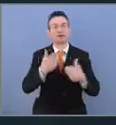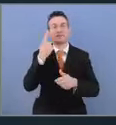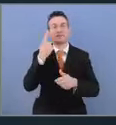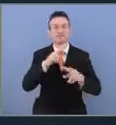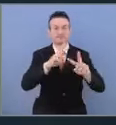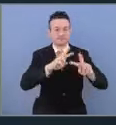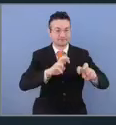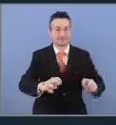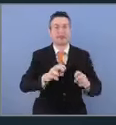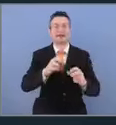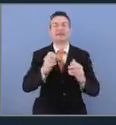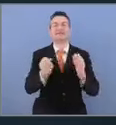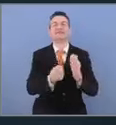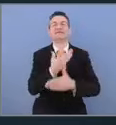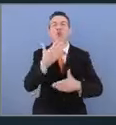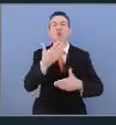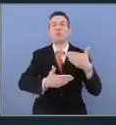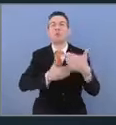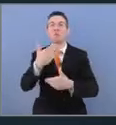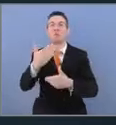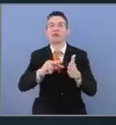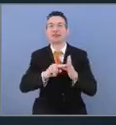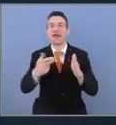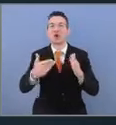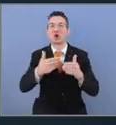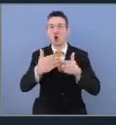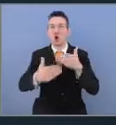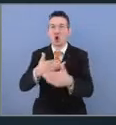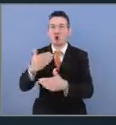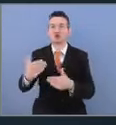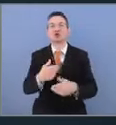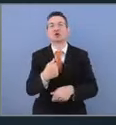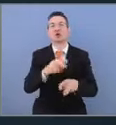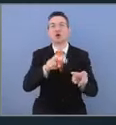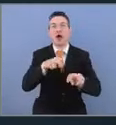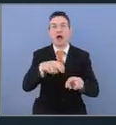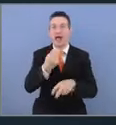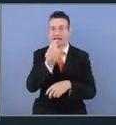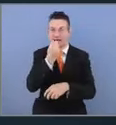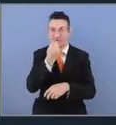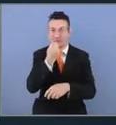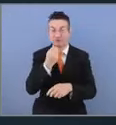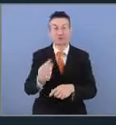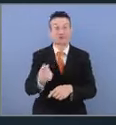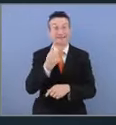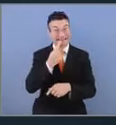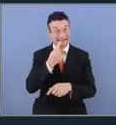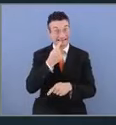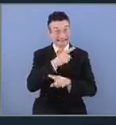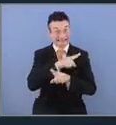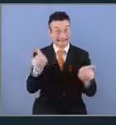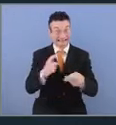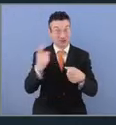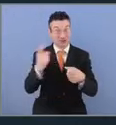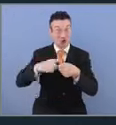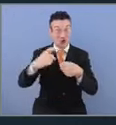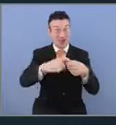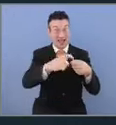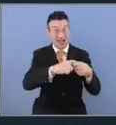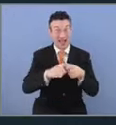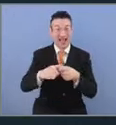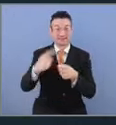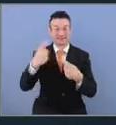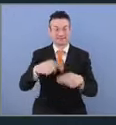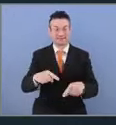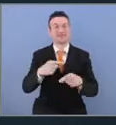innovazione su questo specifico tema. A tal proposito, ricordo a tutti gli stakeholder che sono collegati online tramite la piattaforma Zoom